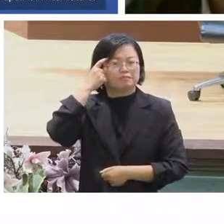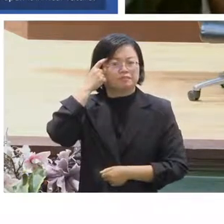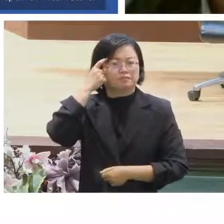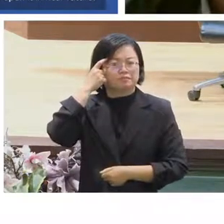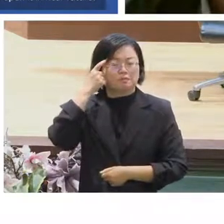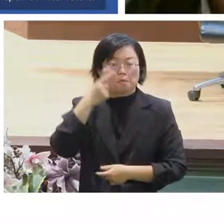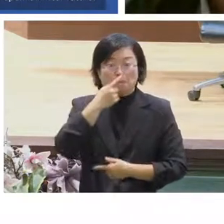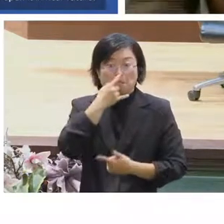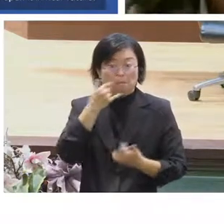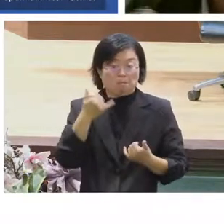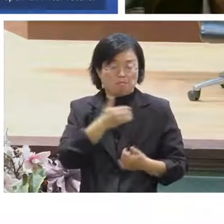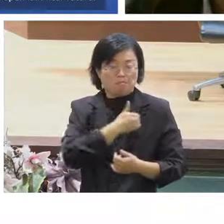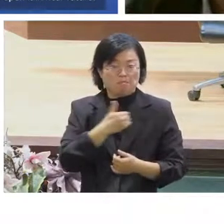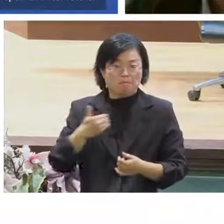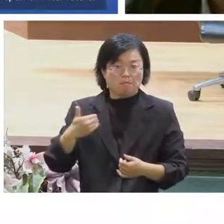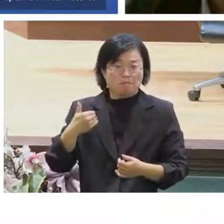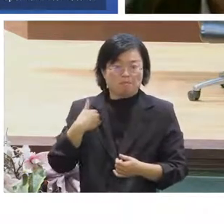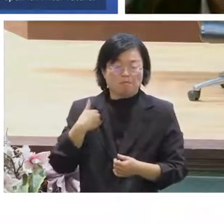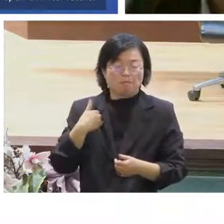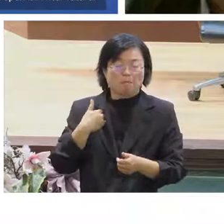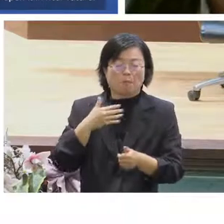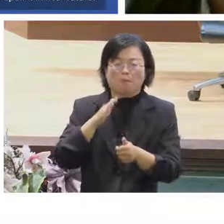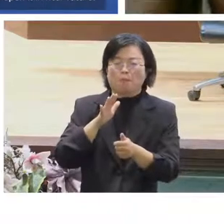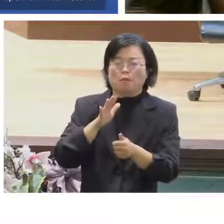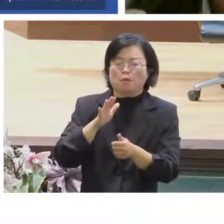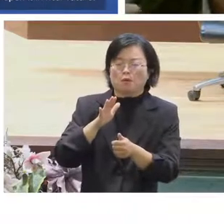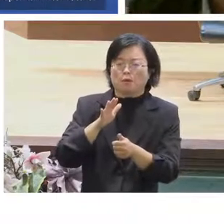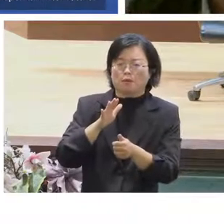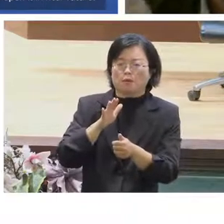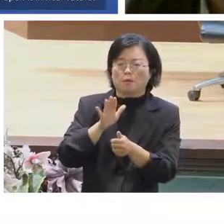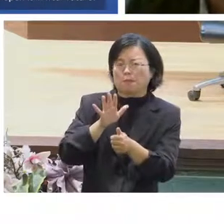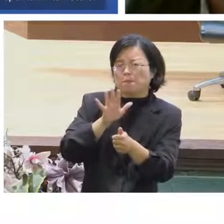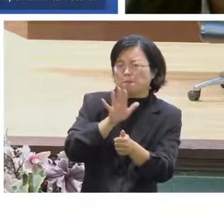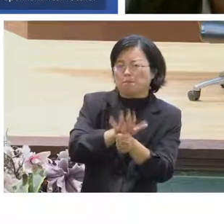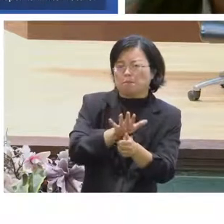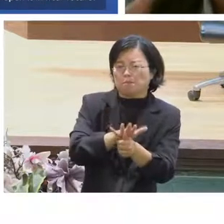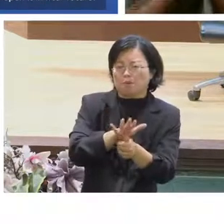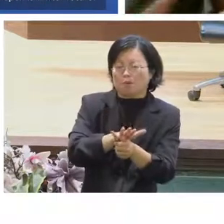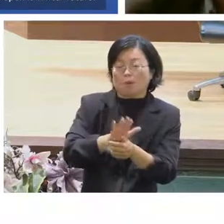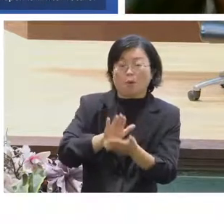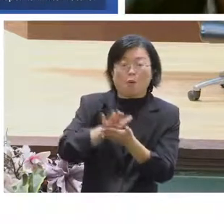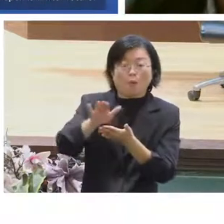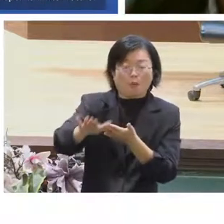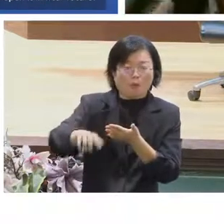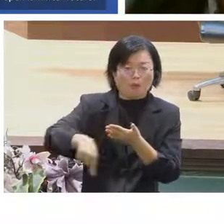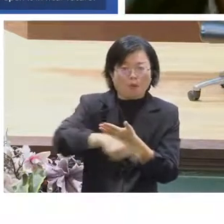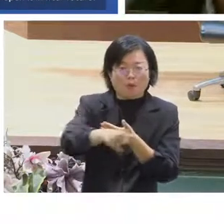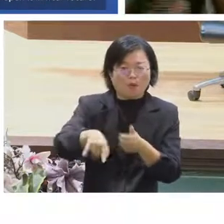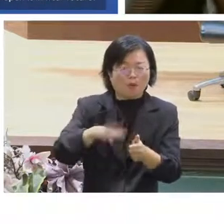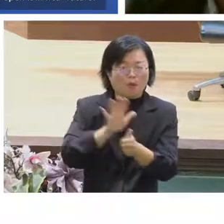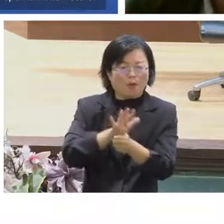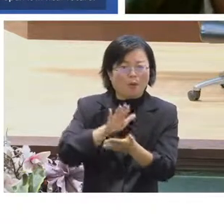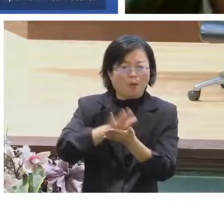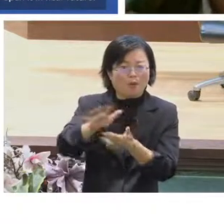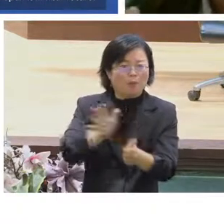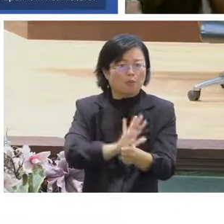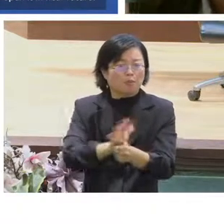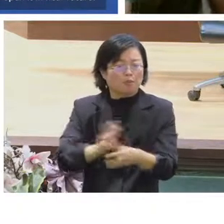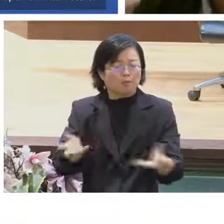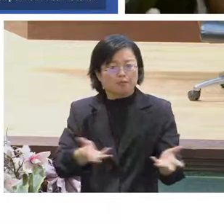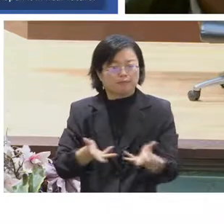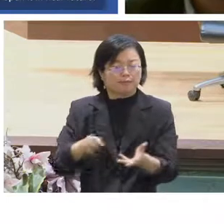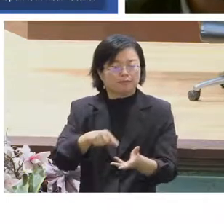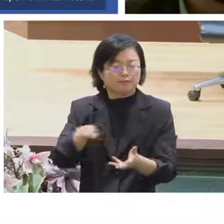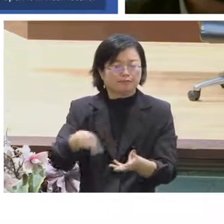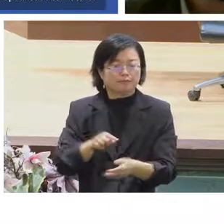以做一些后勤的一个，就是在 backstage 一点的一种，就是资料上提供一